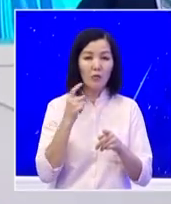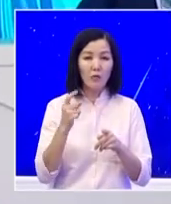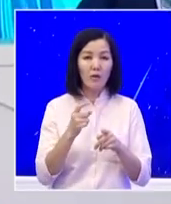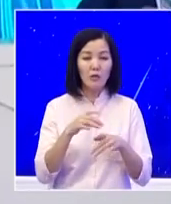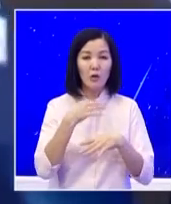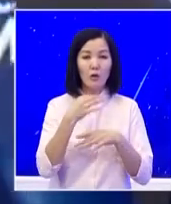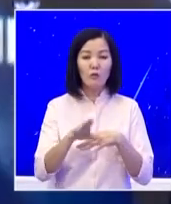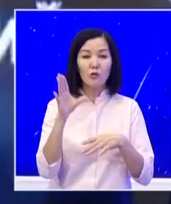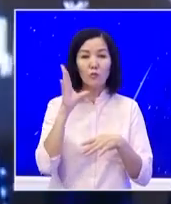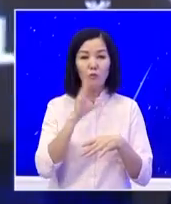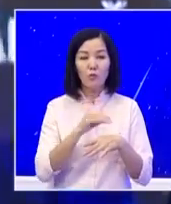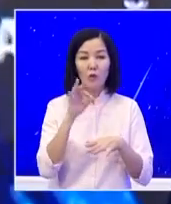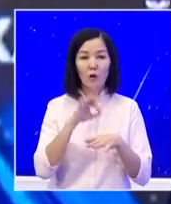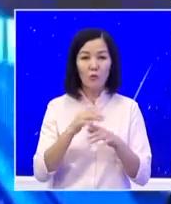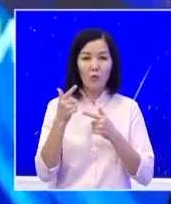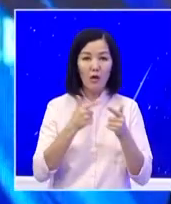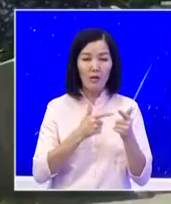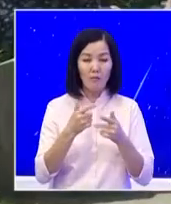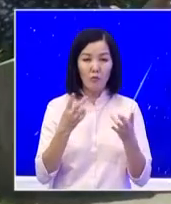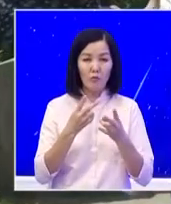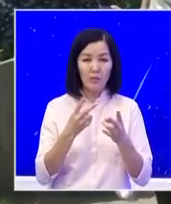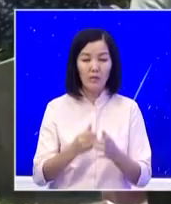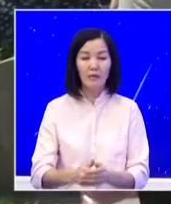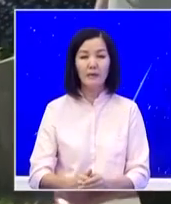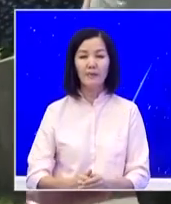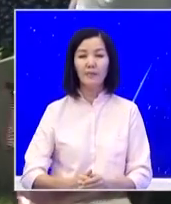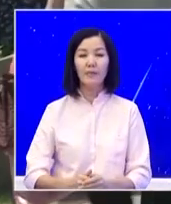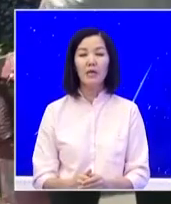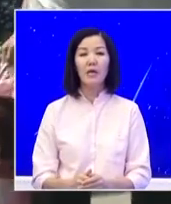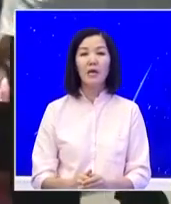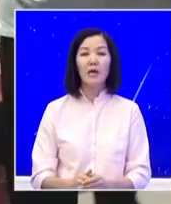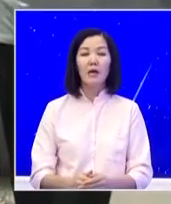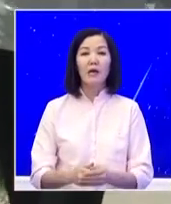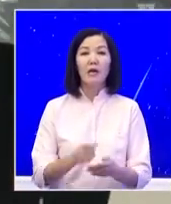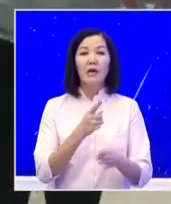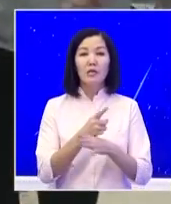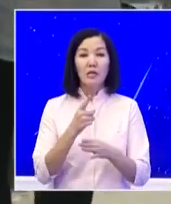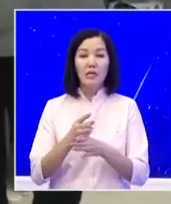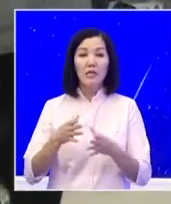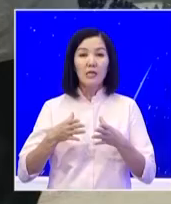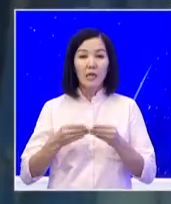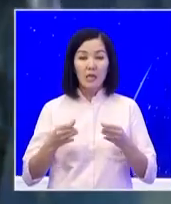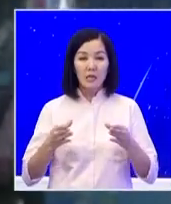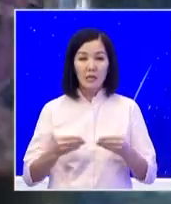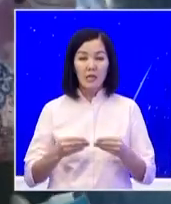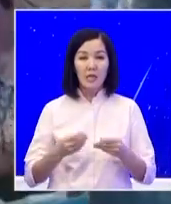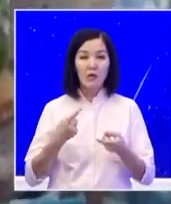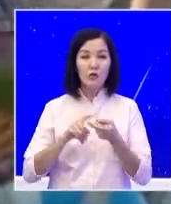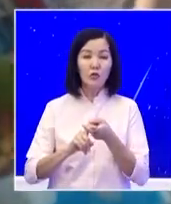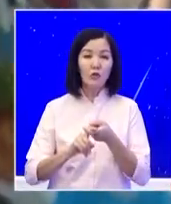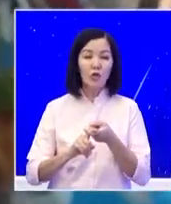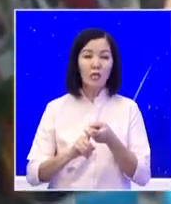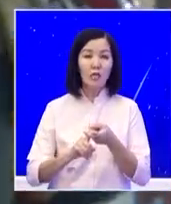күзде болуы ықтимал ауруға дайын болуы керек. Өкініштісі, карантиндік шаралар жеңілдетілгеннен кейін елімізде жұқтырғандар